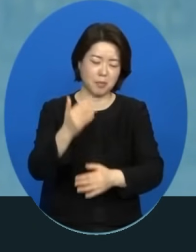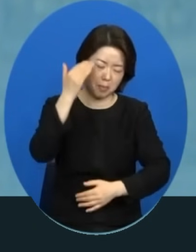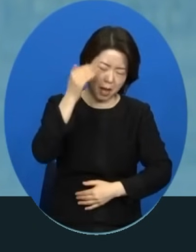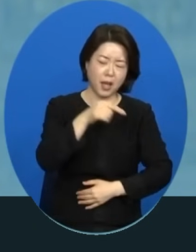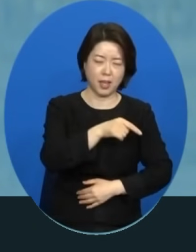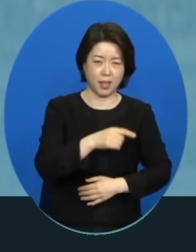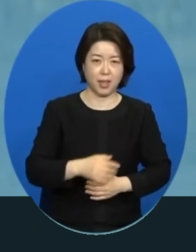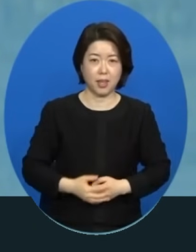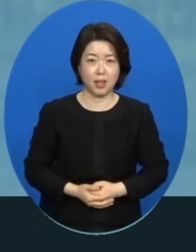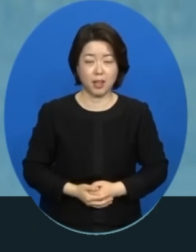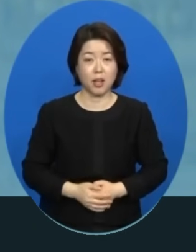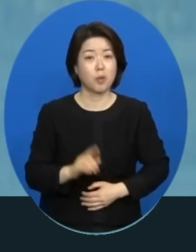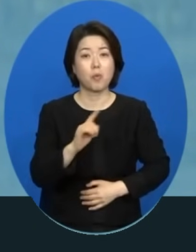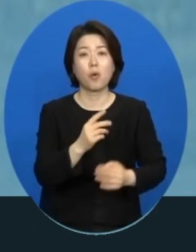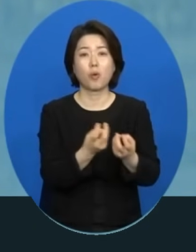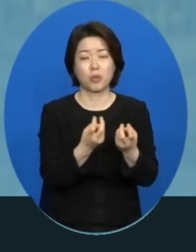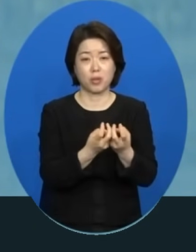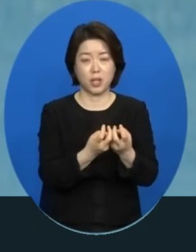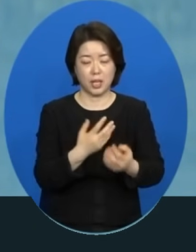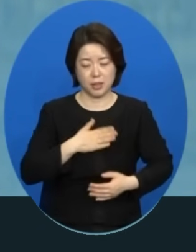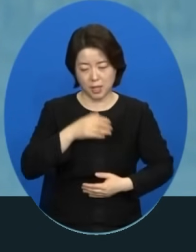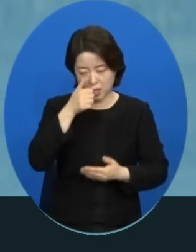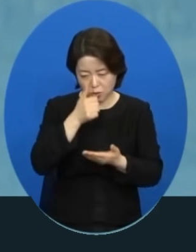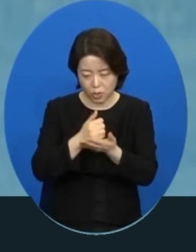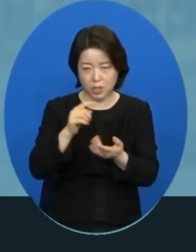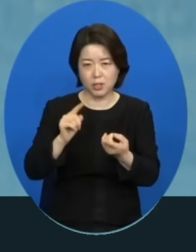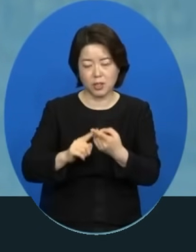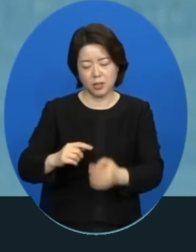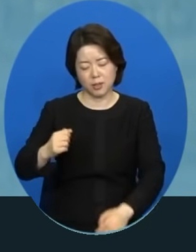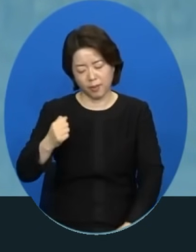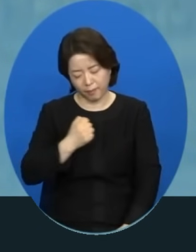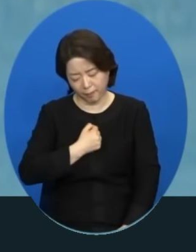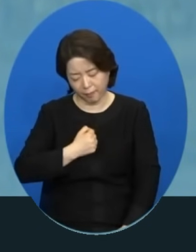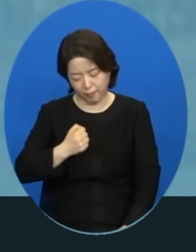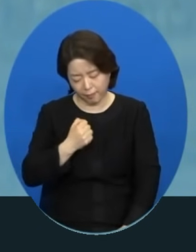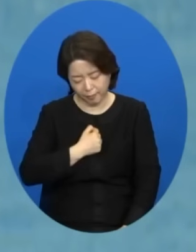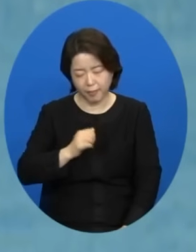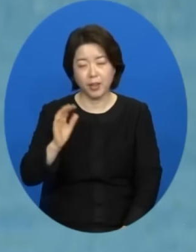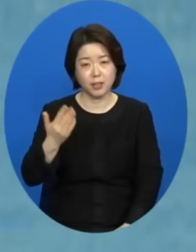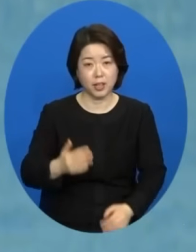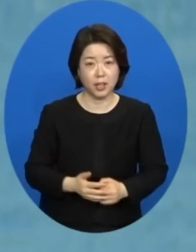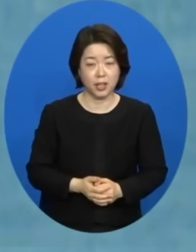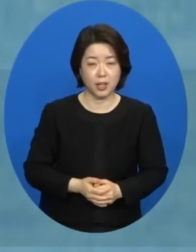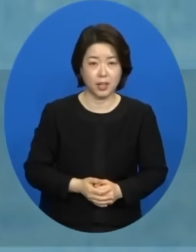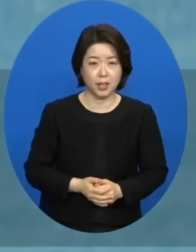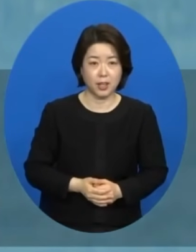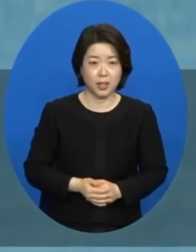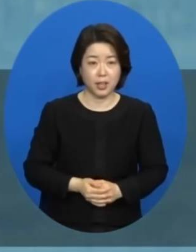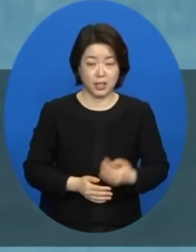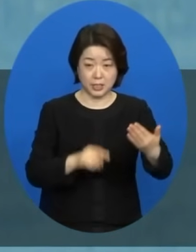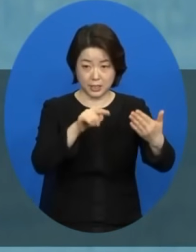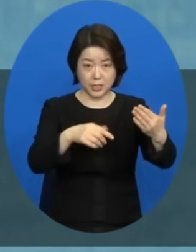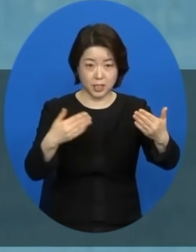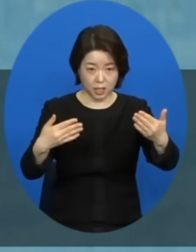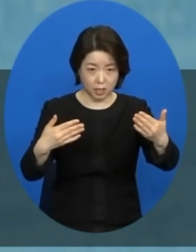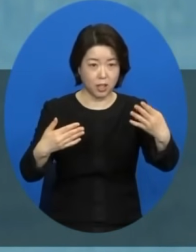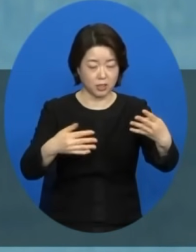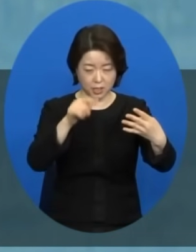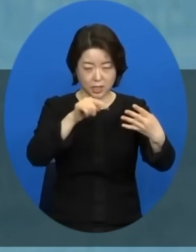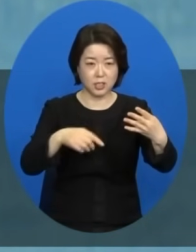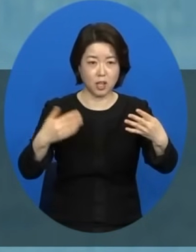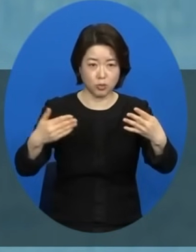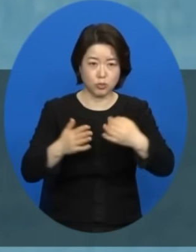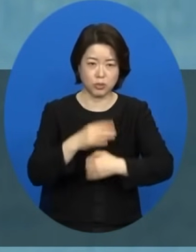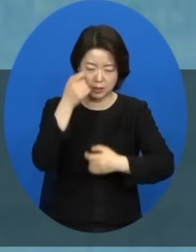그럼 어떻게 해야 됩니까? 내 죄에 대해서 애통해 해야 되죠. 그래서 구절에 이렇게 나오는 거예요. 슬퍼하며 애통하며 울지어다. 너희 웃음을